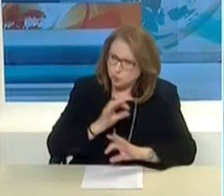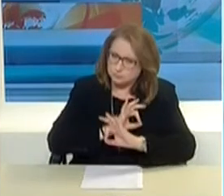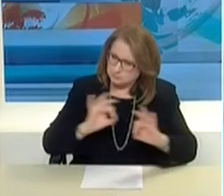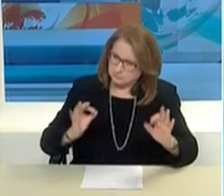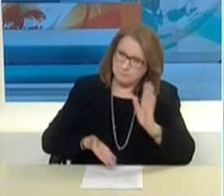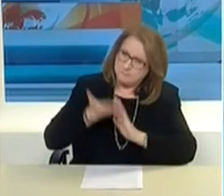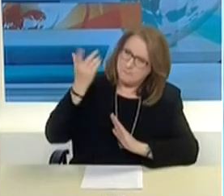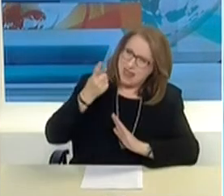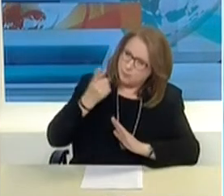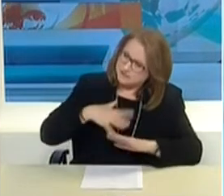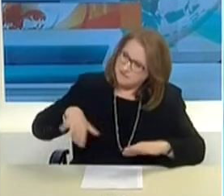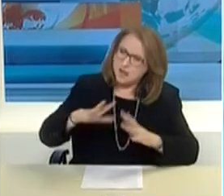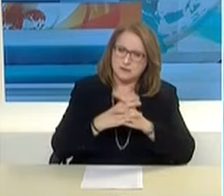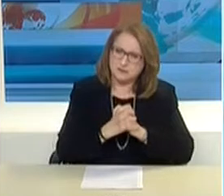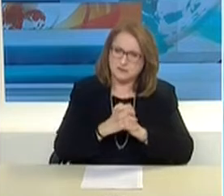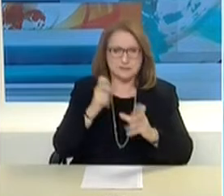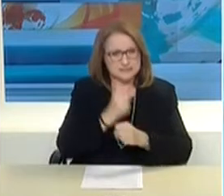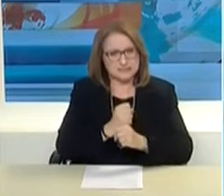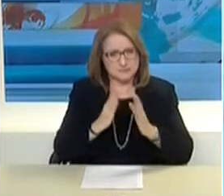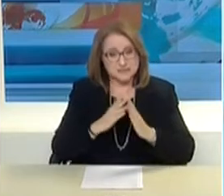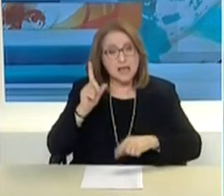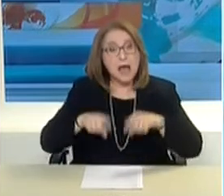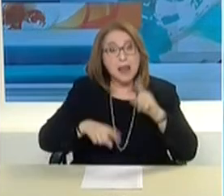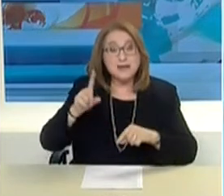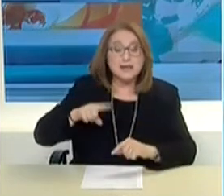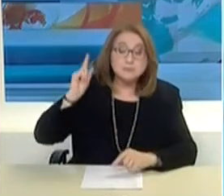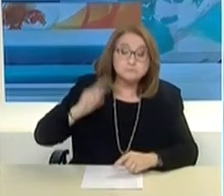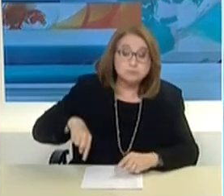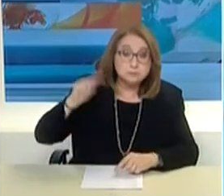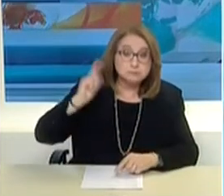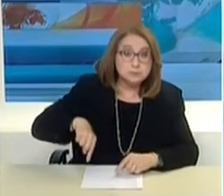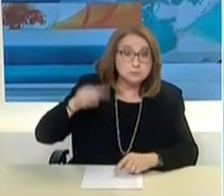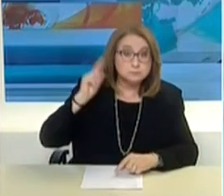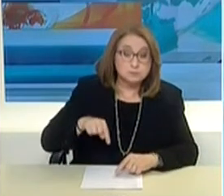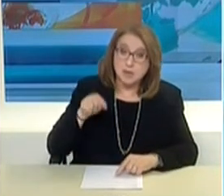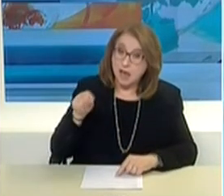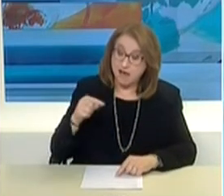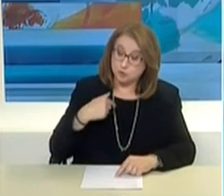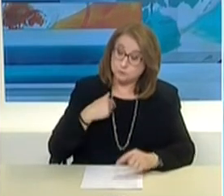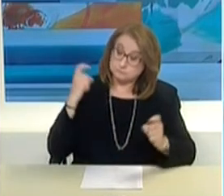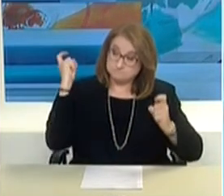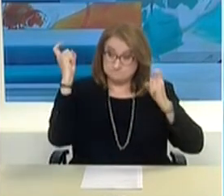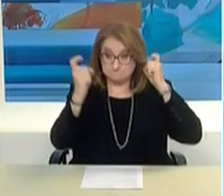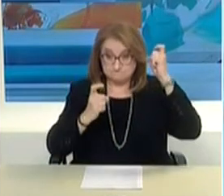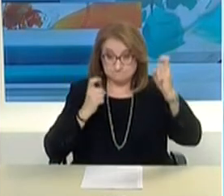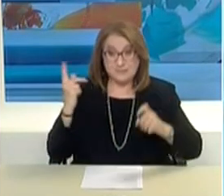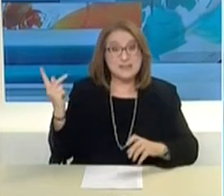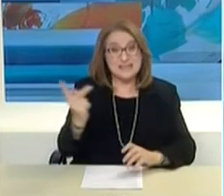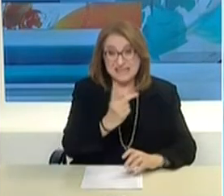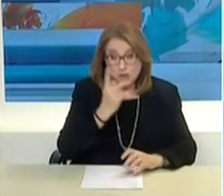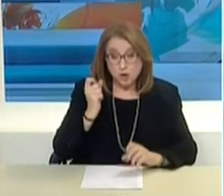αντικοινωνική συμπεριφορά, αγνοούν τις συστάσεις. Και τέτοιες συμπεριφορές απασχολούν και την κοινωνία, αλλά και